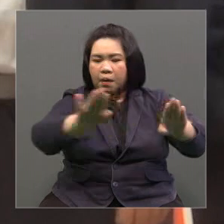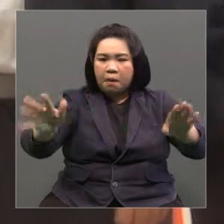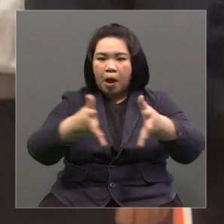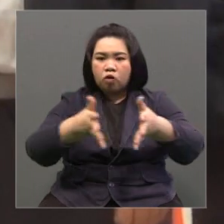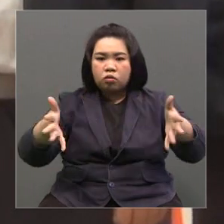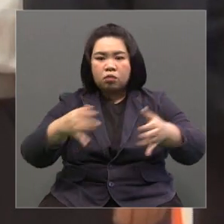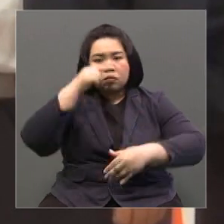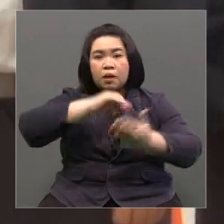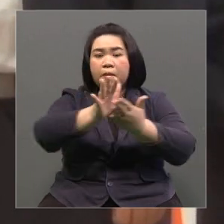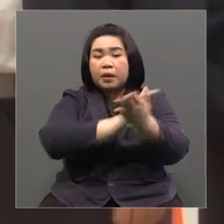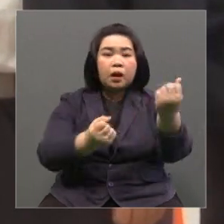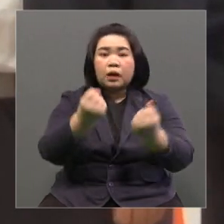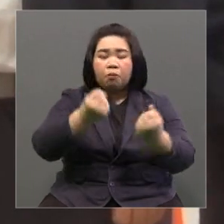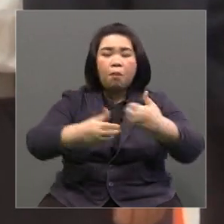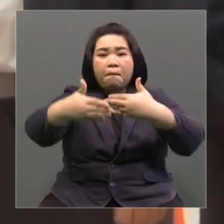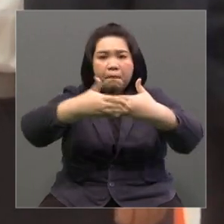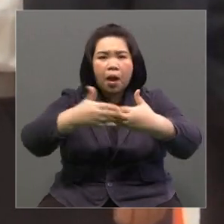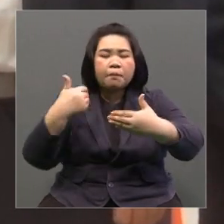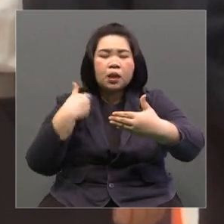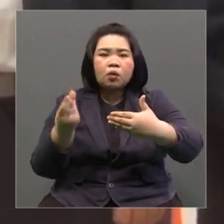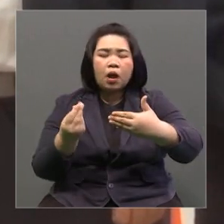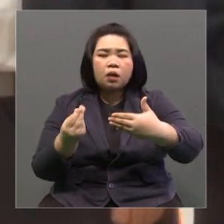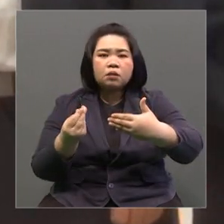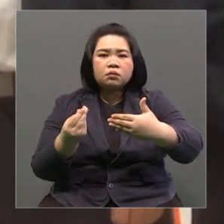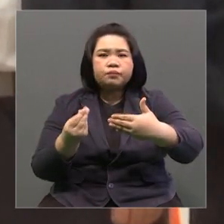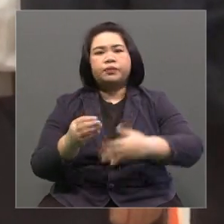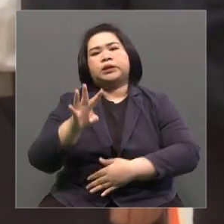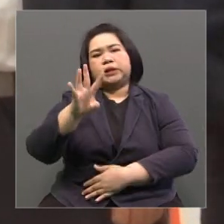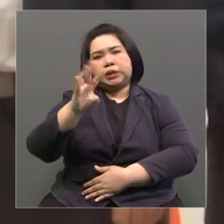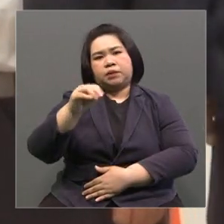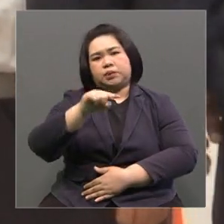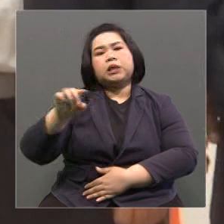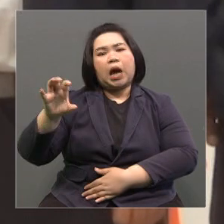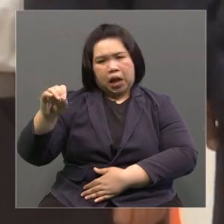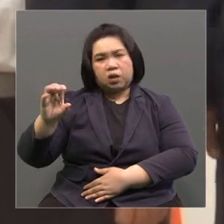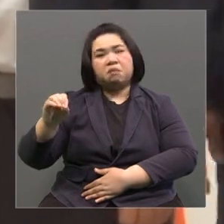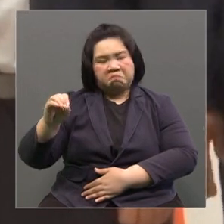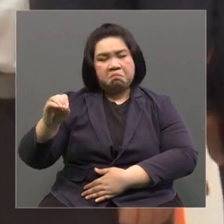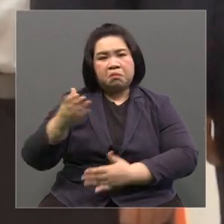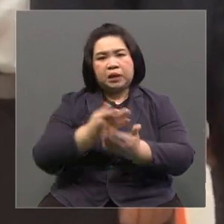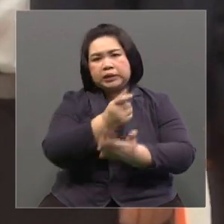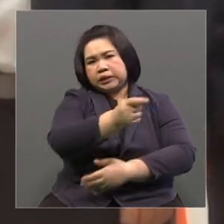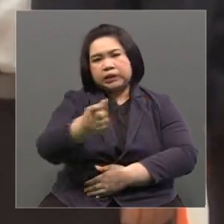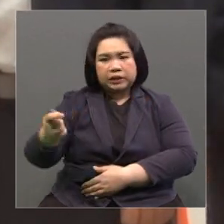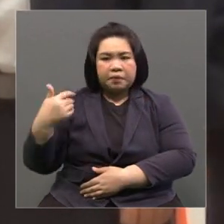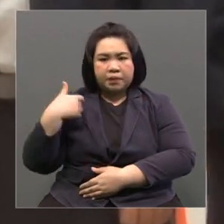เมืองไทยบนท้องถนนนะครับมีอยู่ประมาณทั้งหมด40ถึง50ป้ายนะครับ